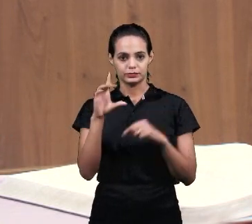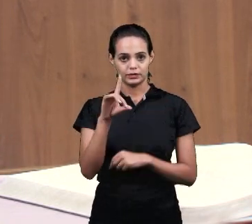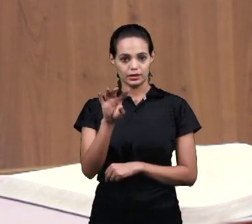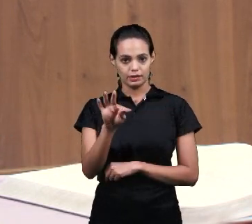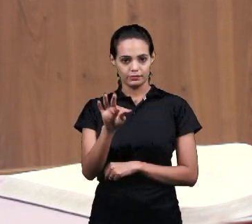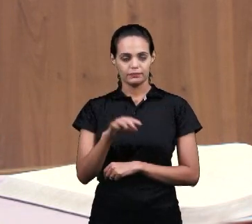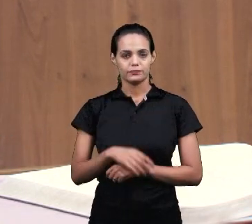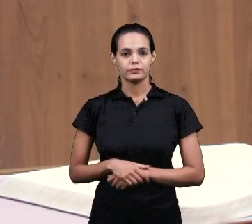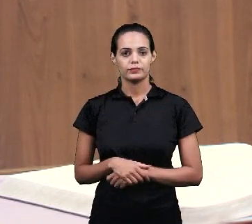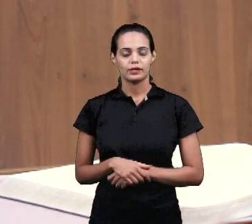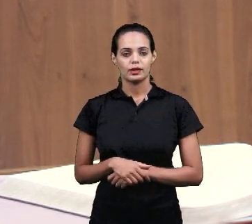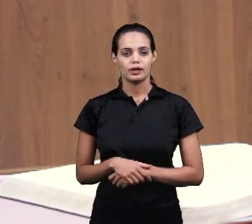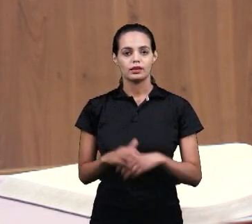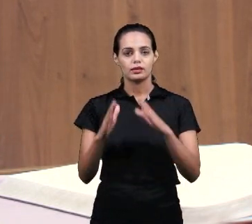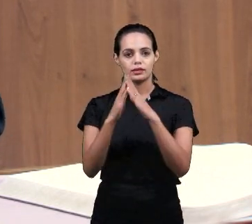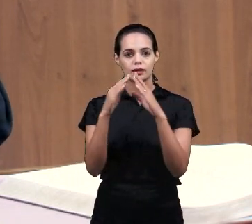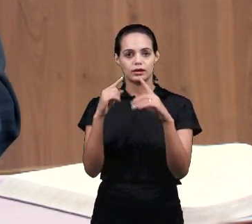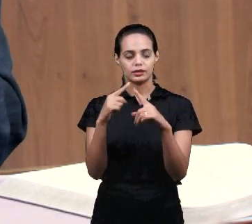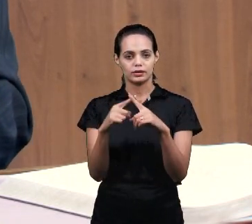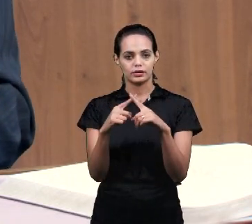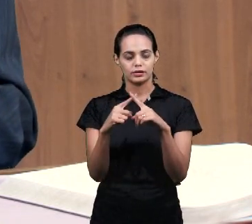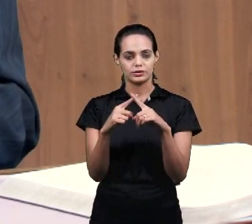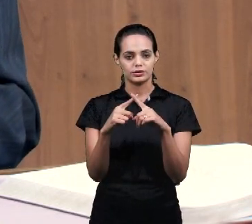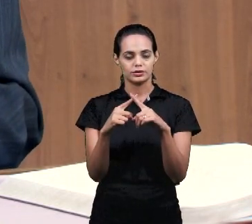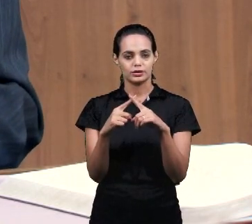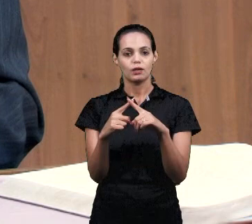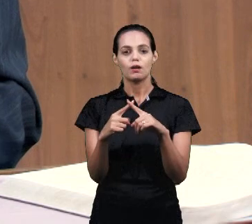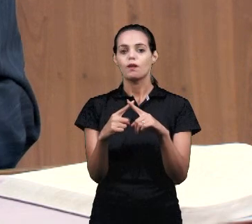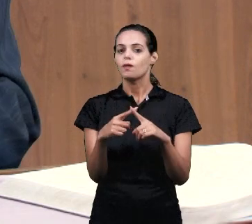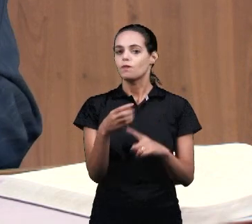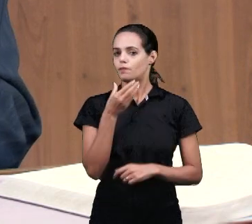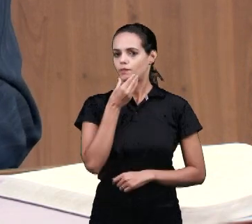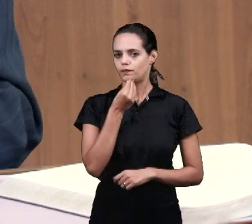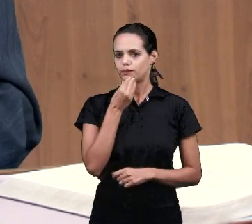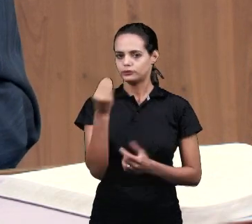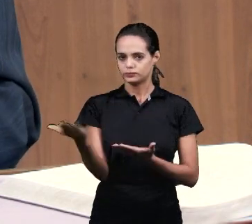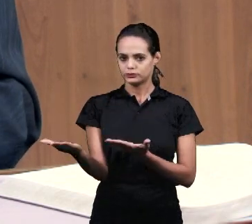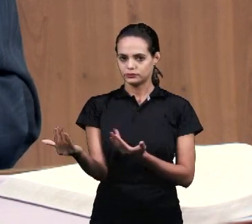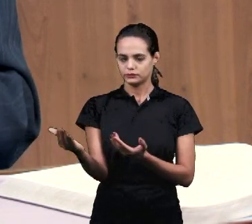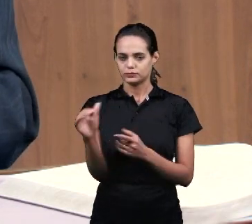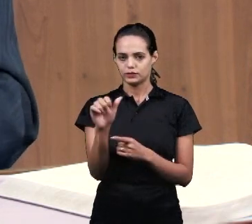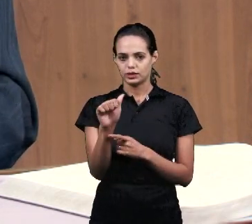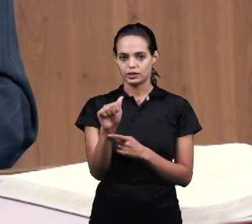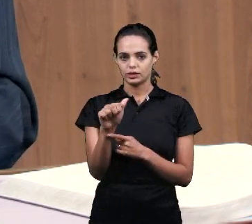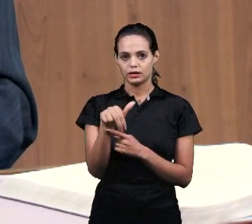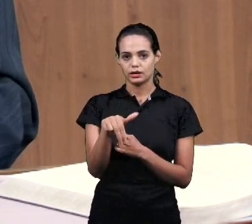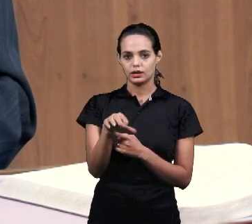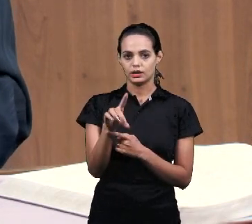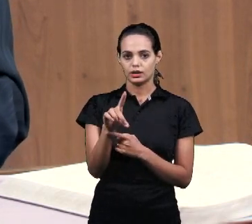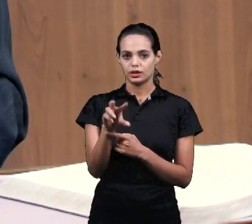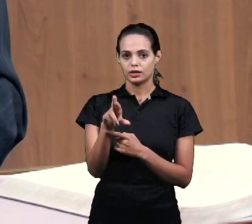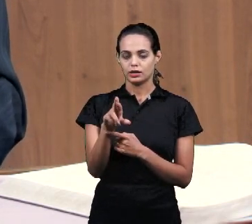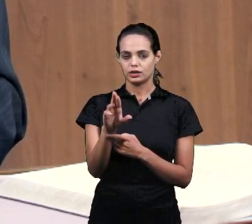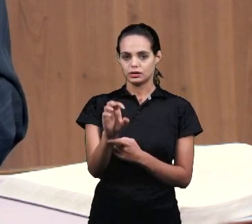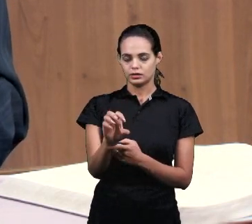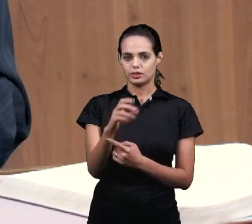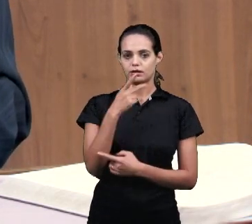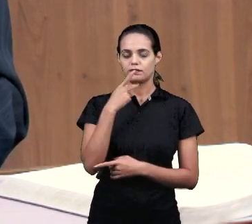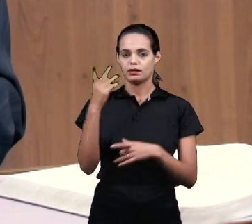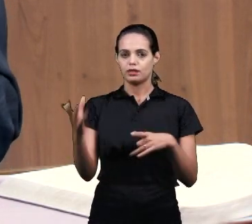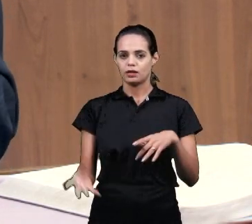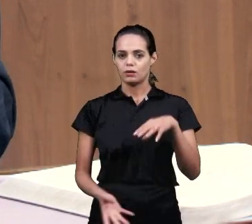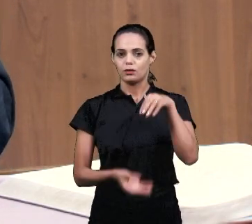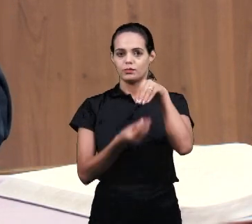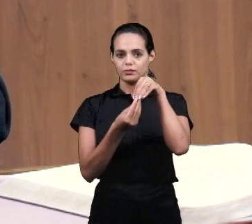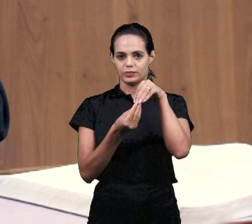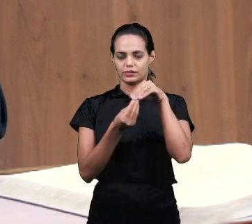de Brasilia, notre frère, le jeune homme André, va porter une complémentation à cette réponse, notre